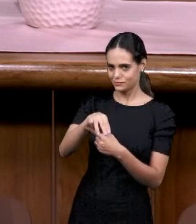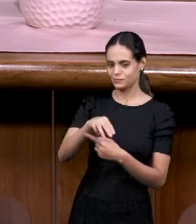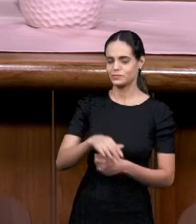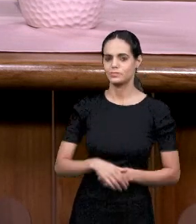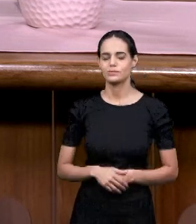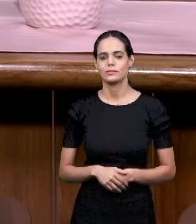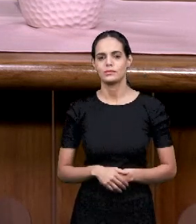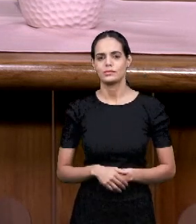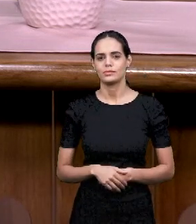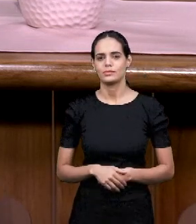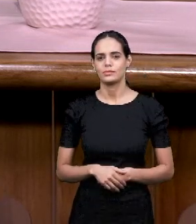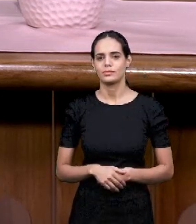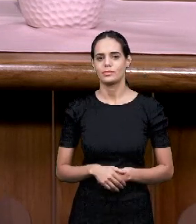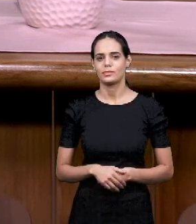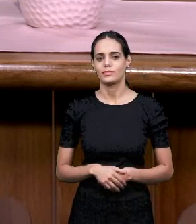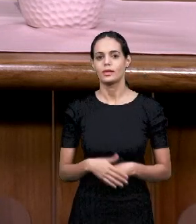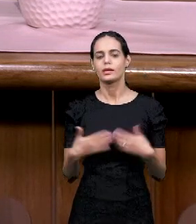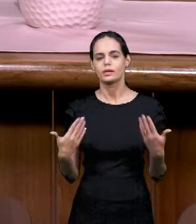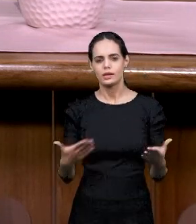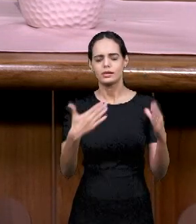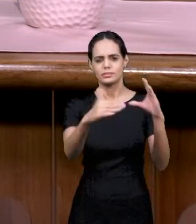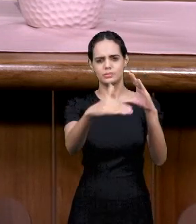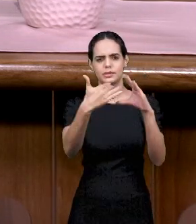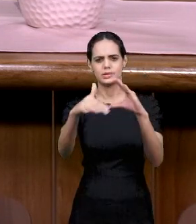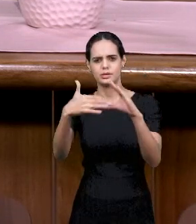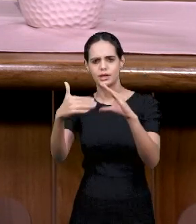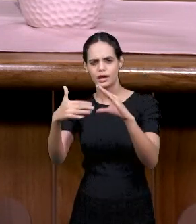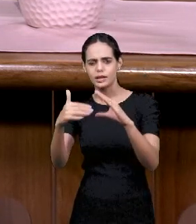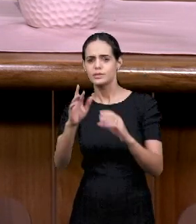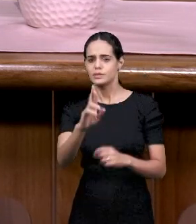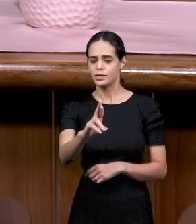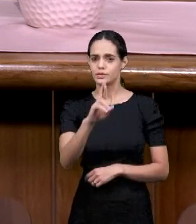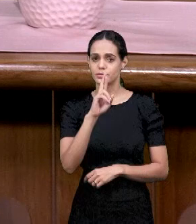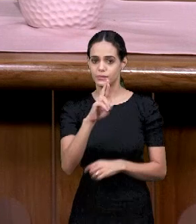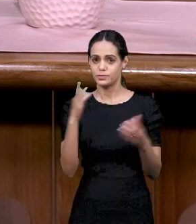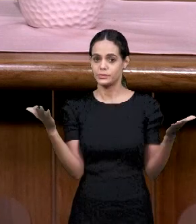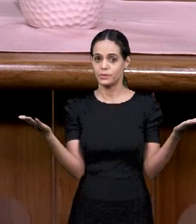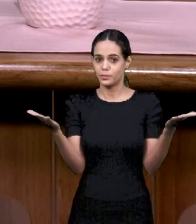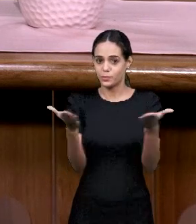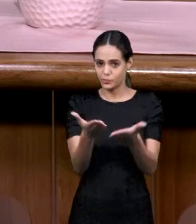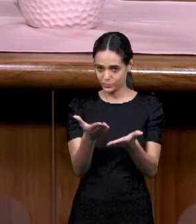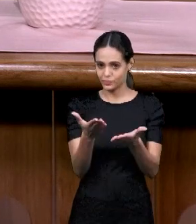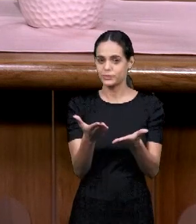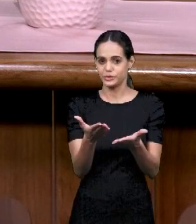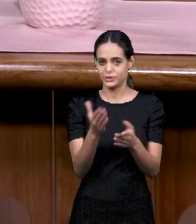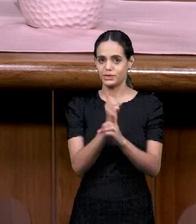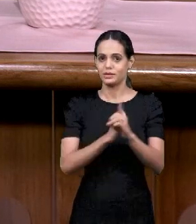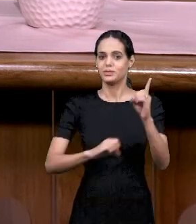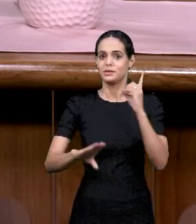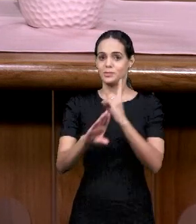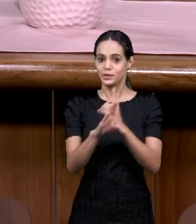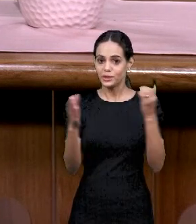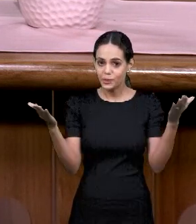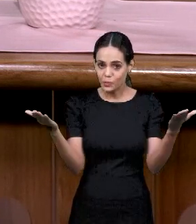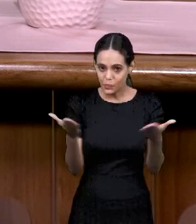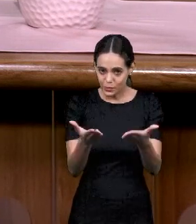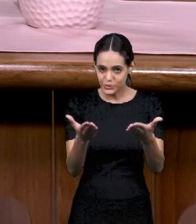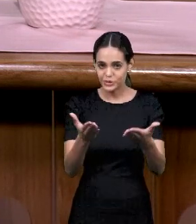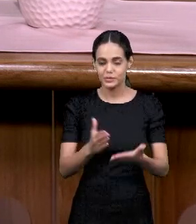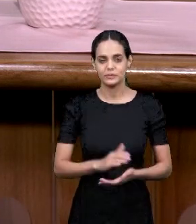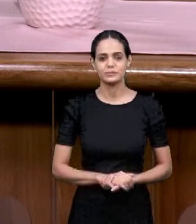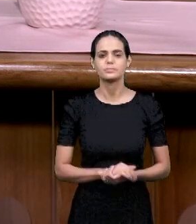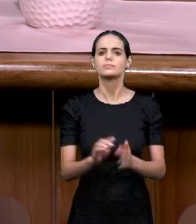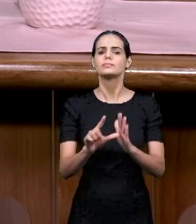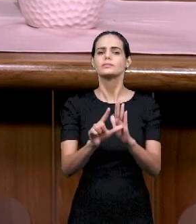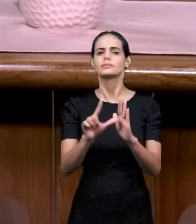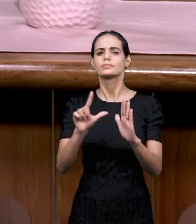enviadas été para établies esta escola bíblica dominical, pour cette école biblique para serem dominicale, respondidas pour hoje être aqui répondues nesta escola aujourd'hui bíblica dans cette dominical. école biblique E dominicale. queremos, antes